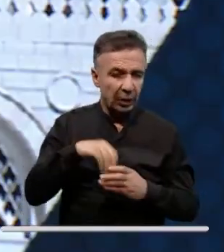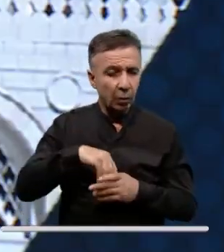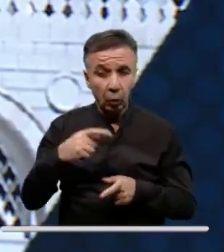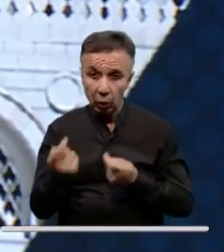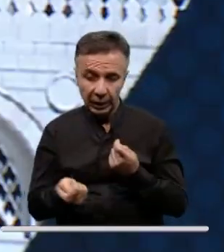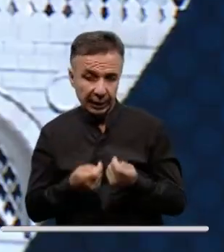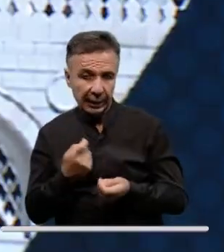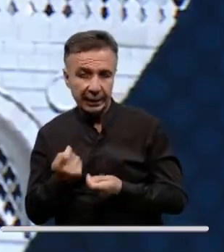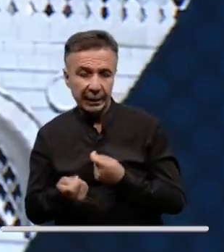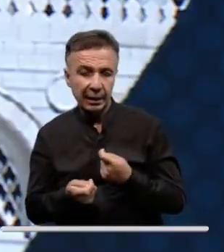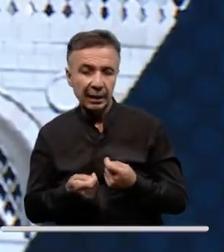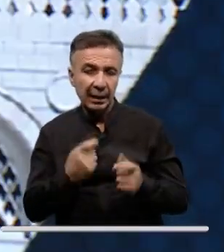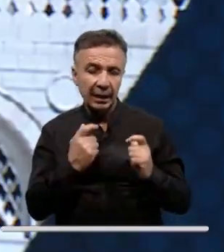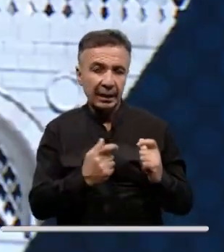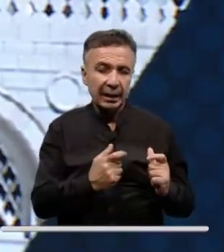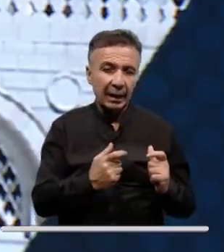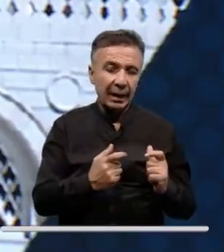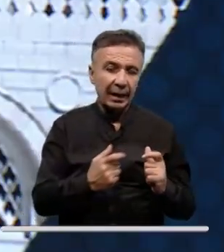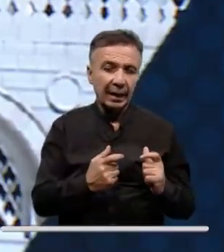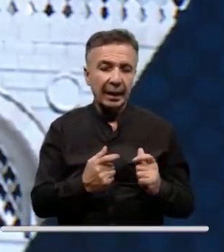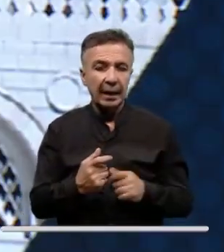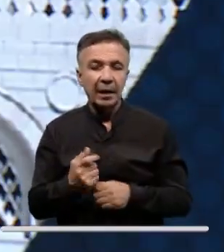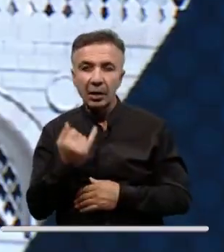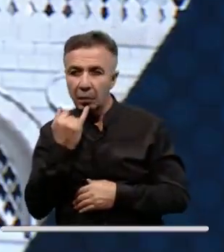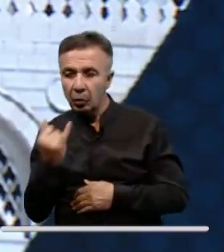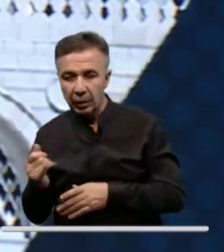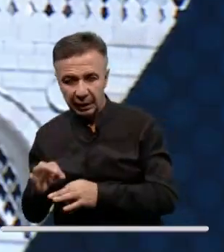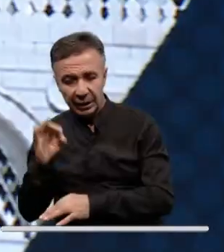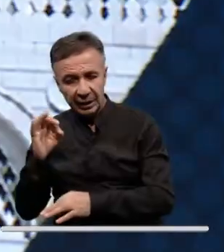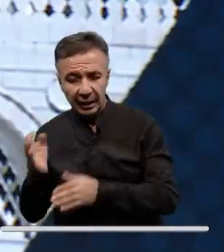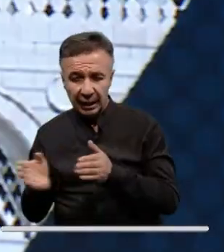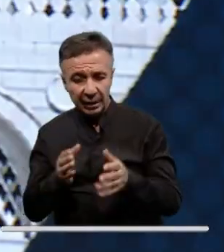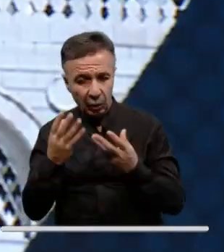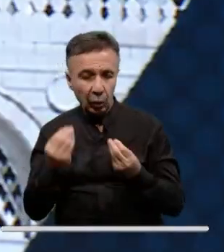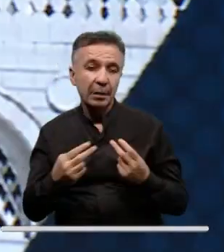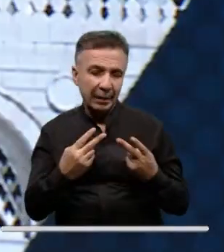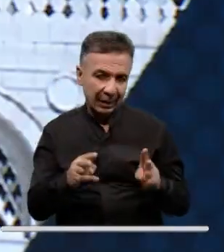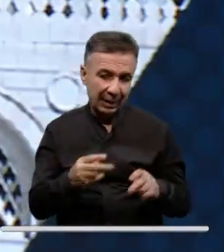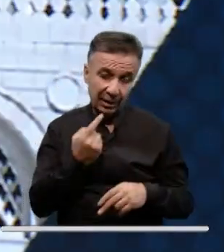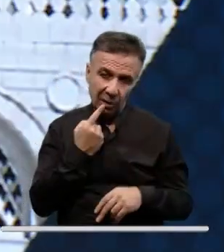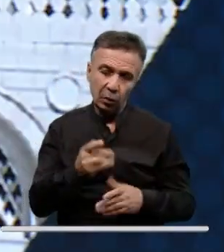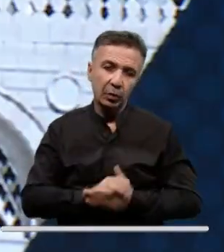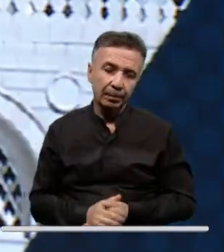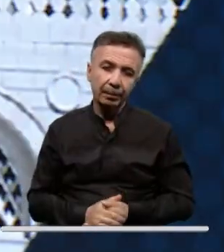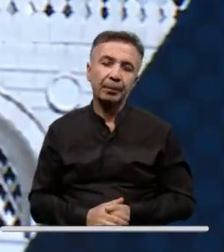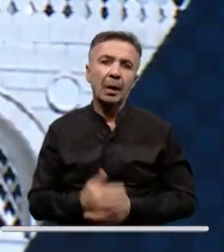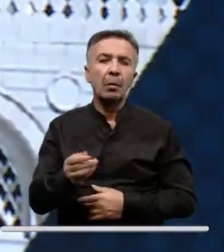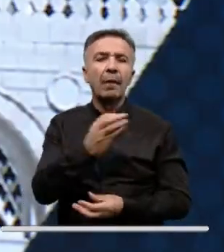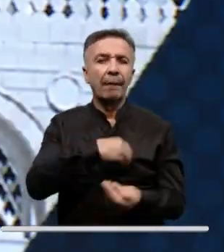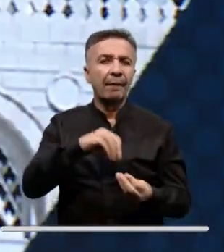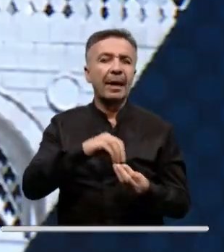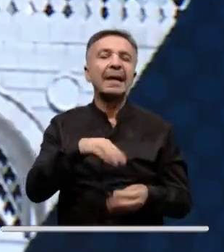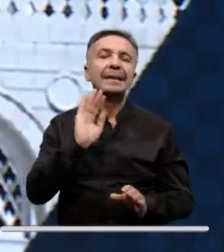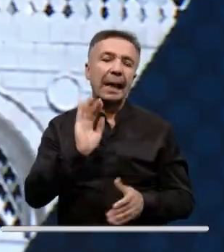Eee işyeri ile müşteri arasında gerçekleştiği için için biz buna caizdir diyoruz Bu faiz değildir